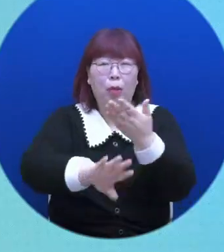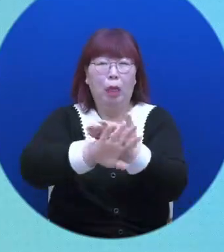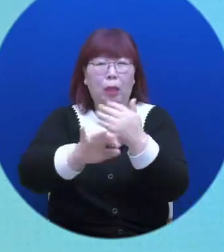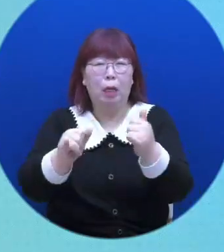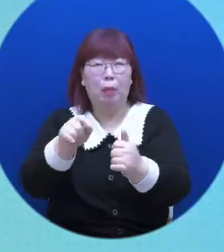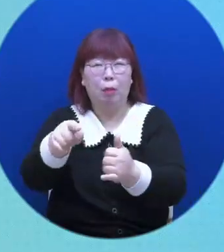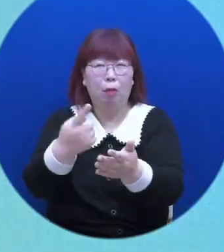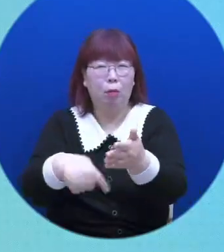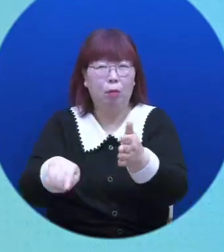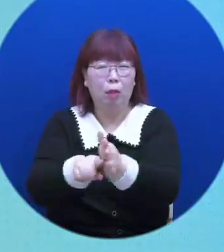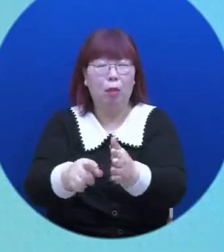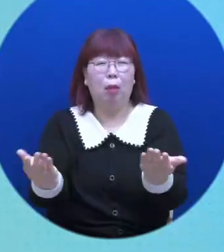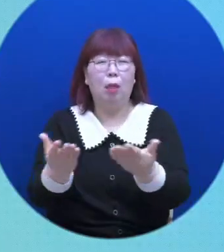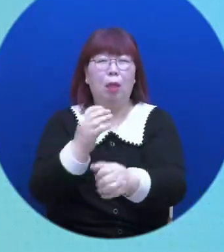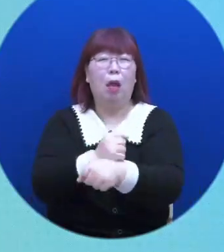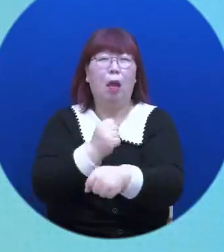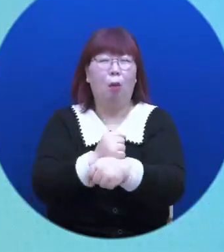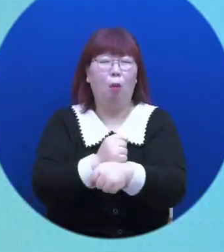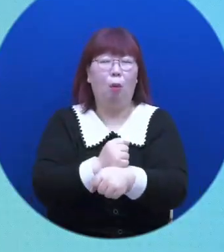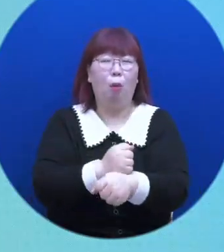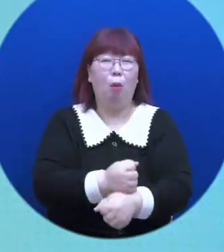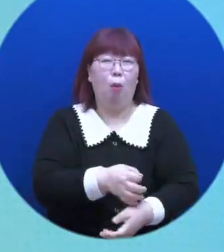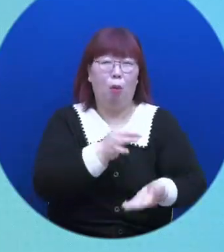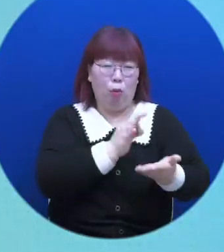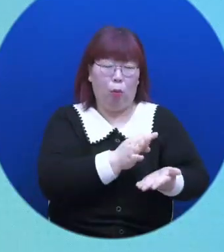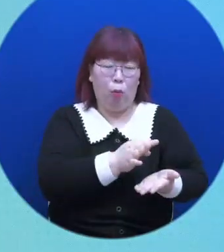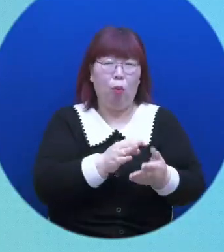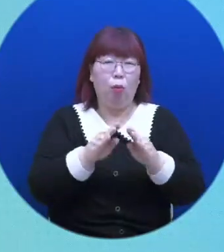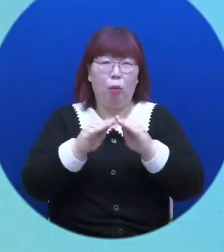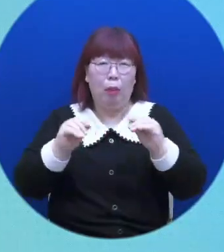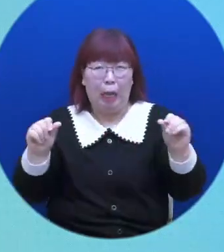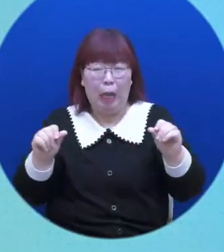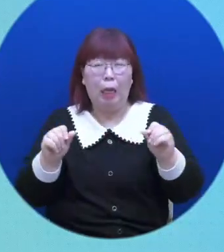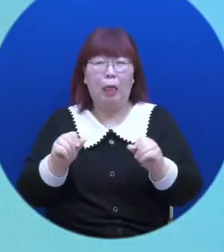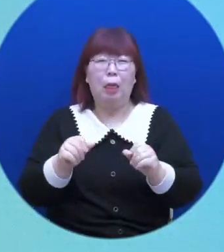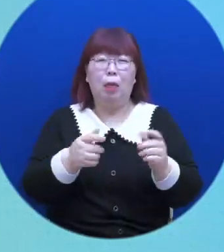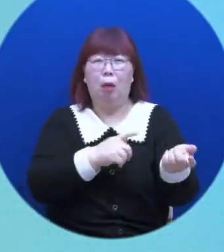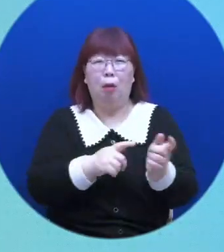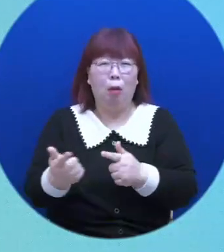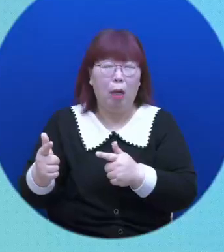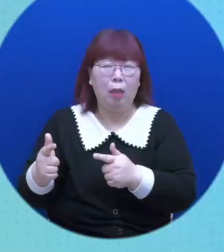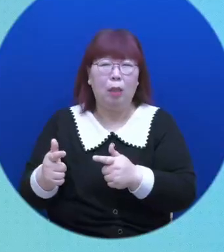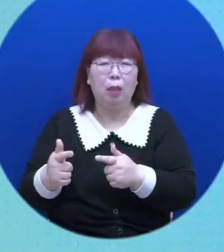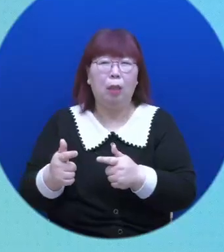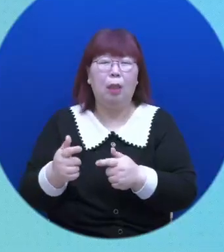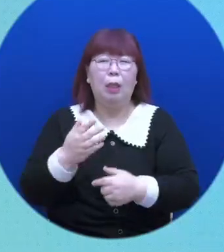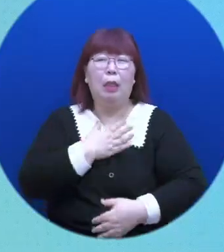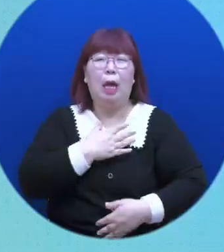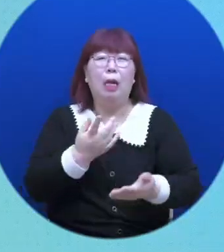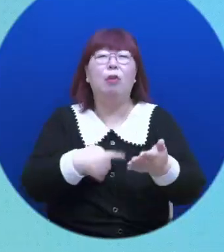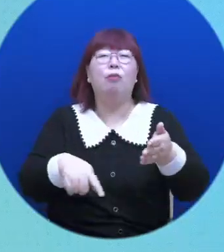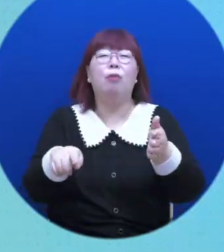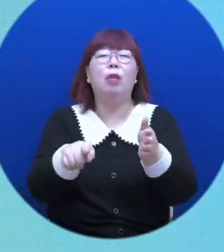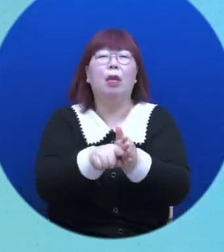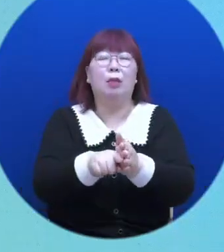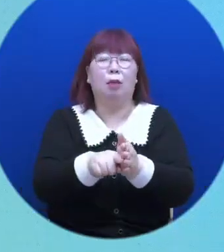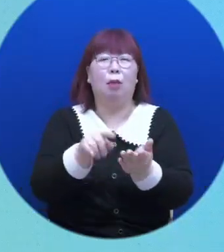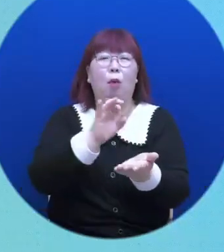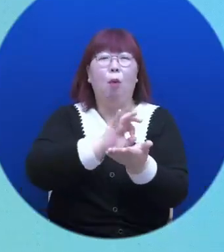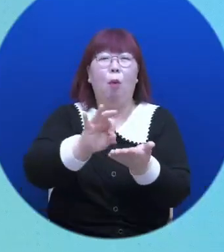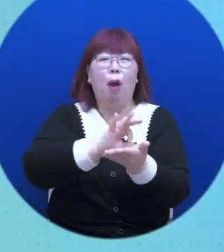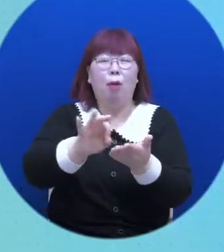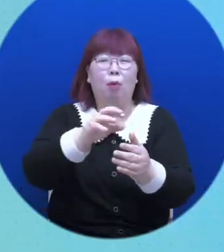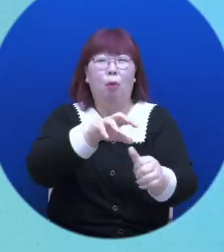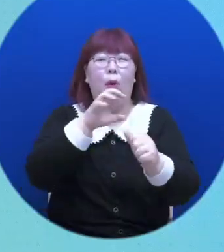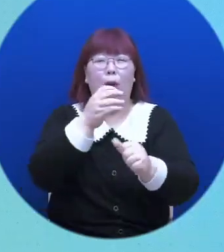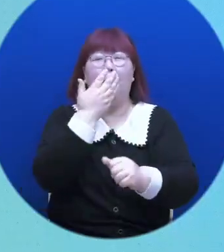위해서 일하게 하고, 부동산이 너를 대신하여 일하게 하는 그런 공부를 부자